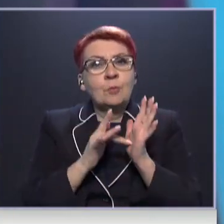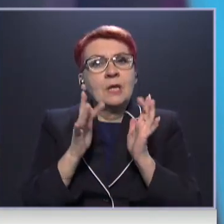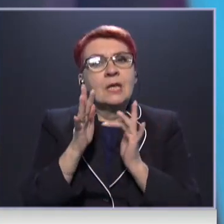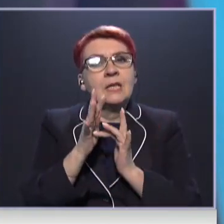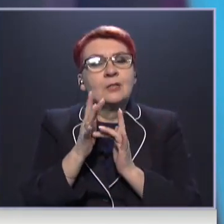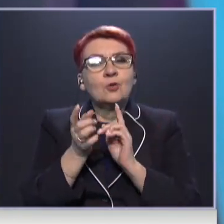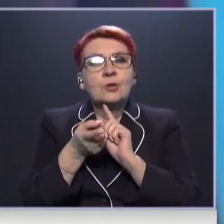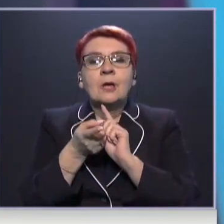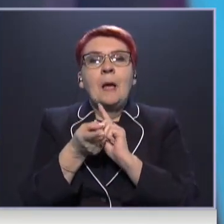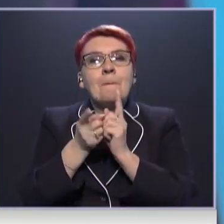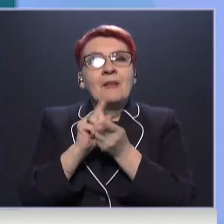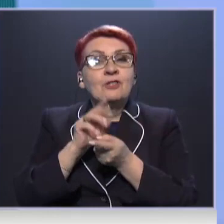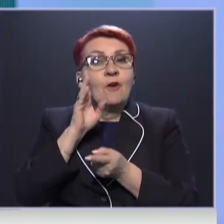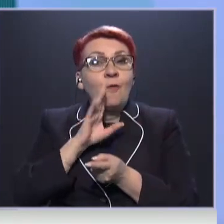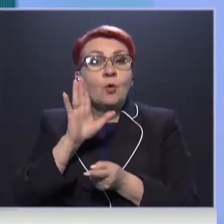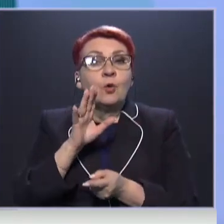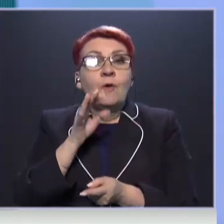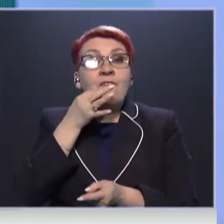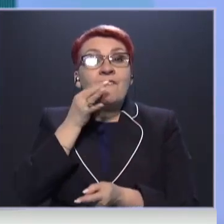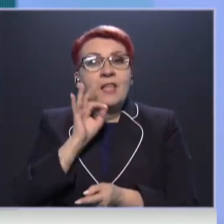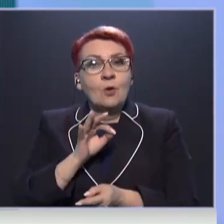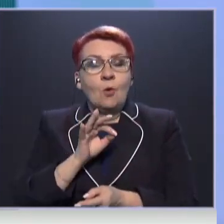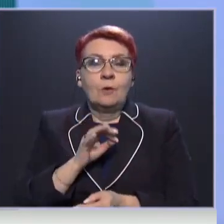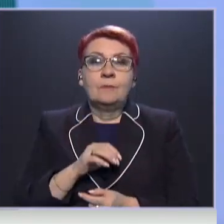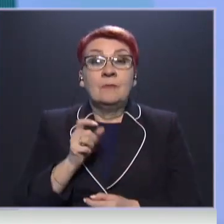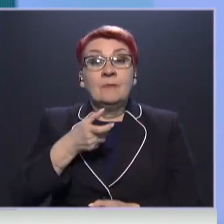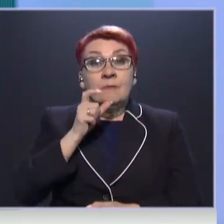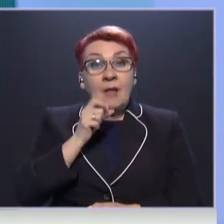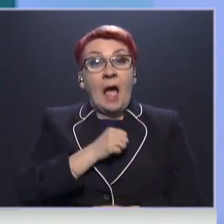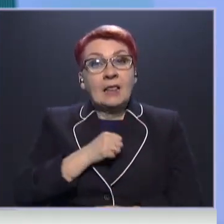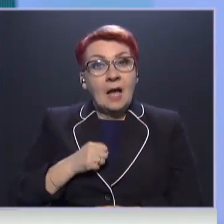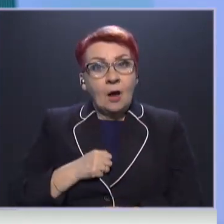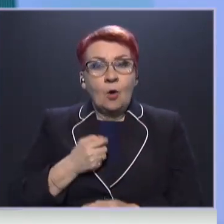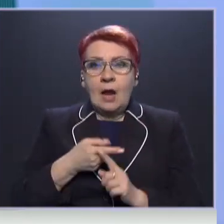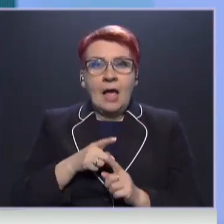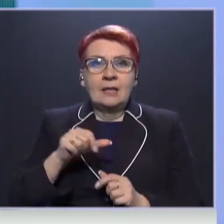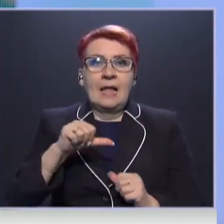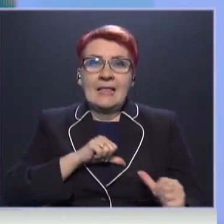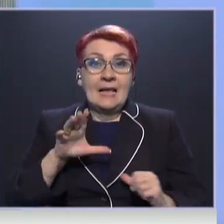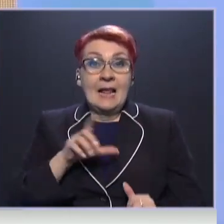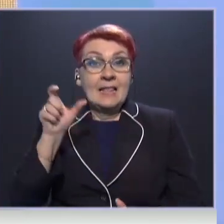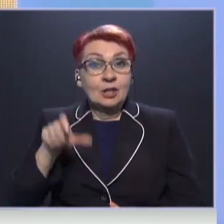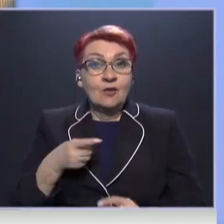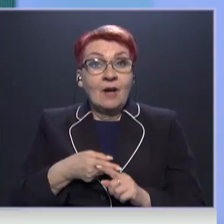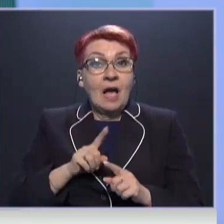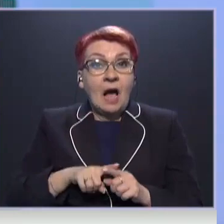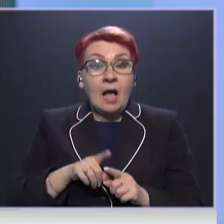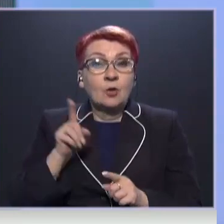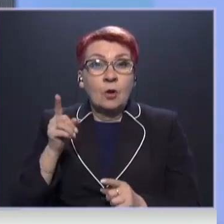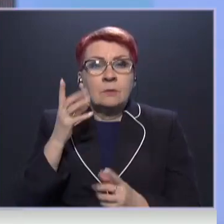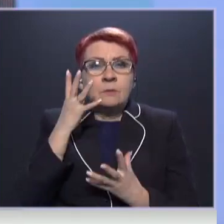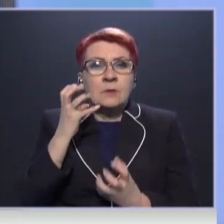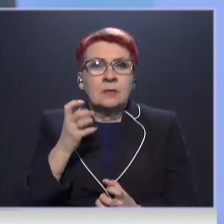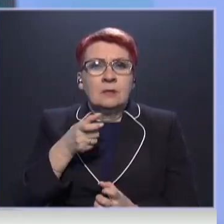превращал воду в вино? Нет, употребление алкоголя не является грехом для человека, который не имеет к нему